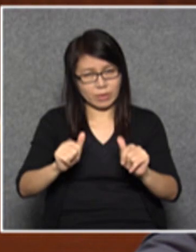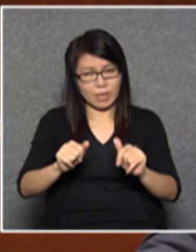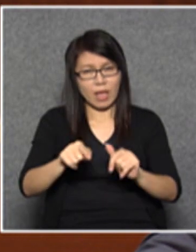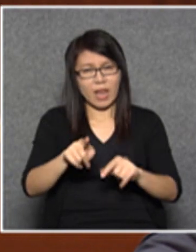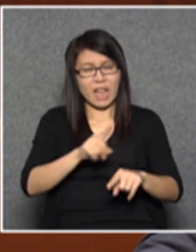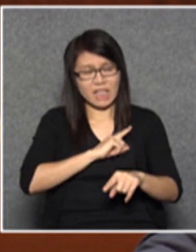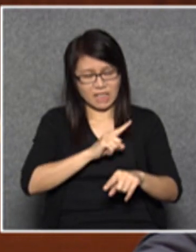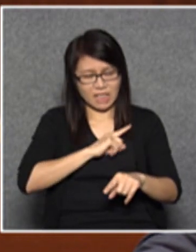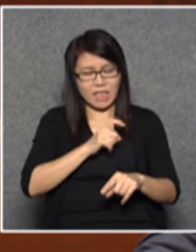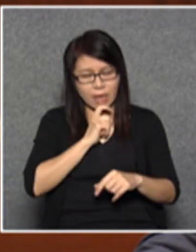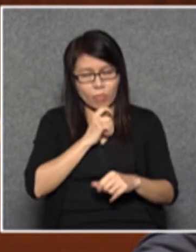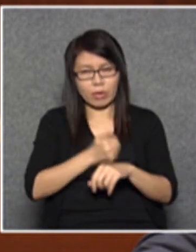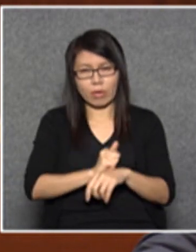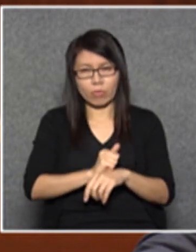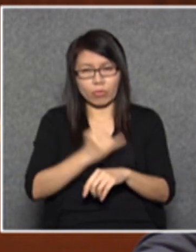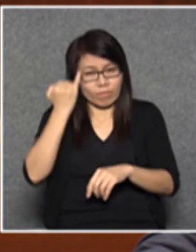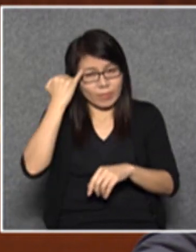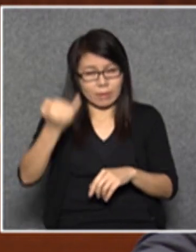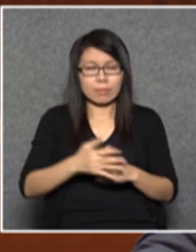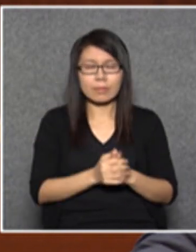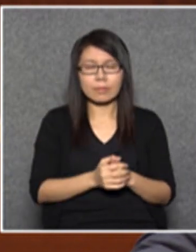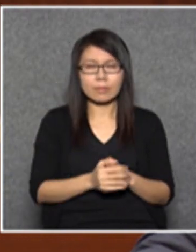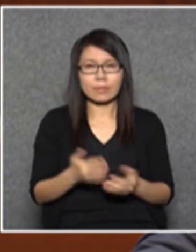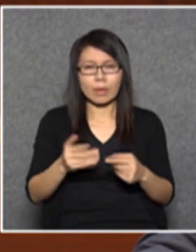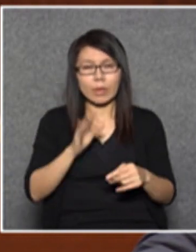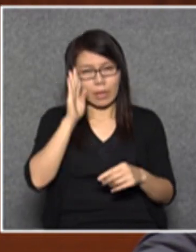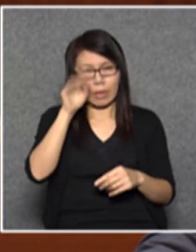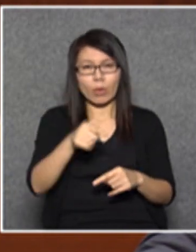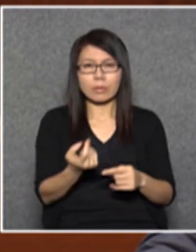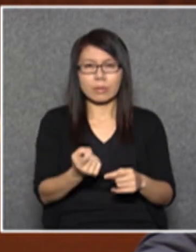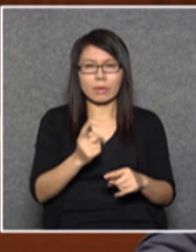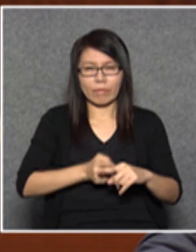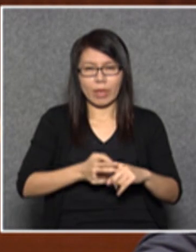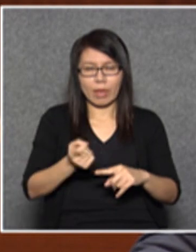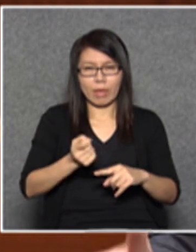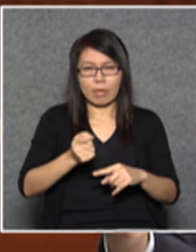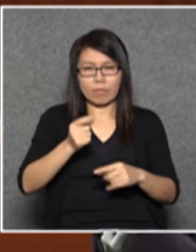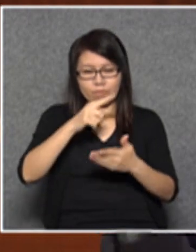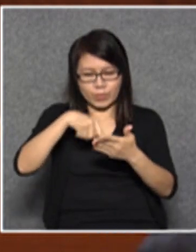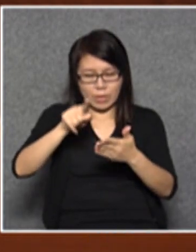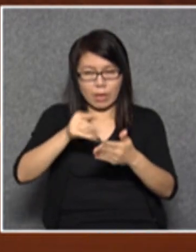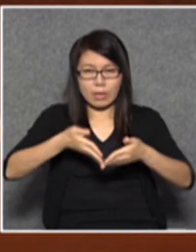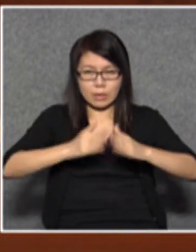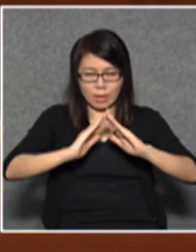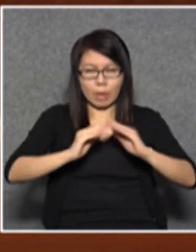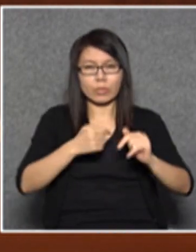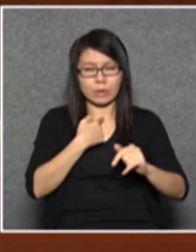知道，咁所以都仲係希望咧，大家能夠盡快通過呢個局成立。大家睇外邊嘅